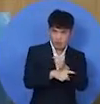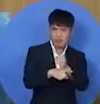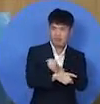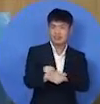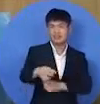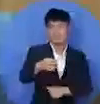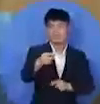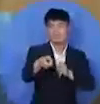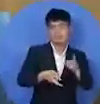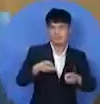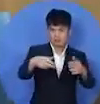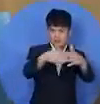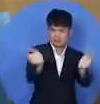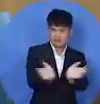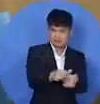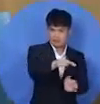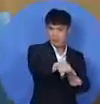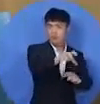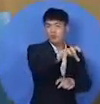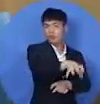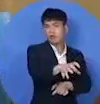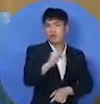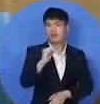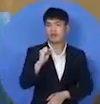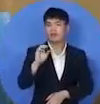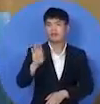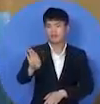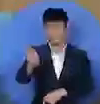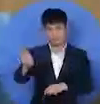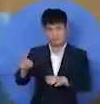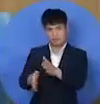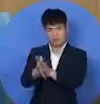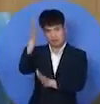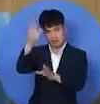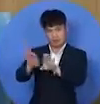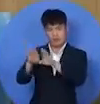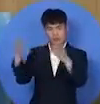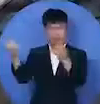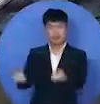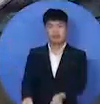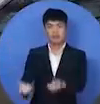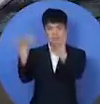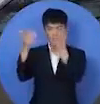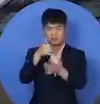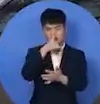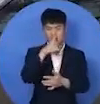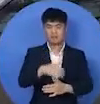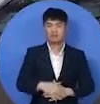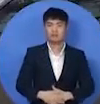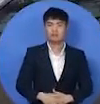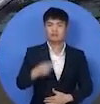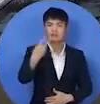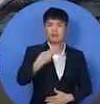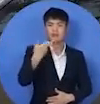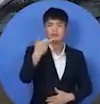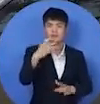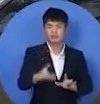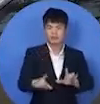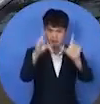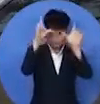국제과학비즈니스벨트 천안기능지구의 핵심 사업인 천안 SB플라자 기공식이 개최됐습니다. 천안시는